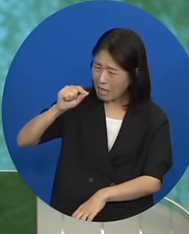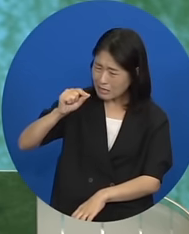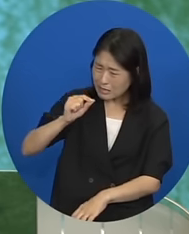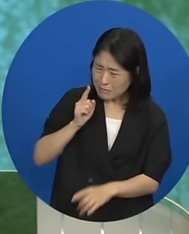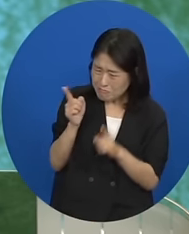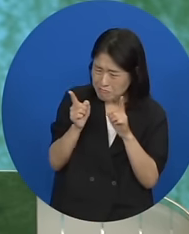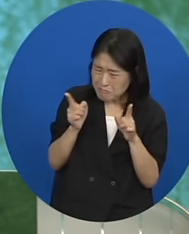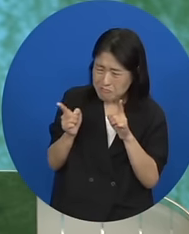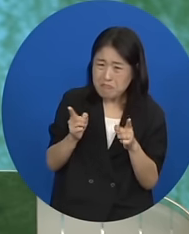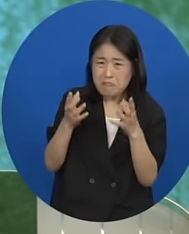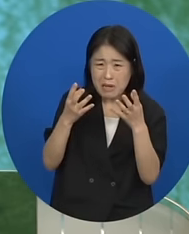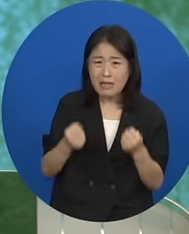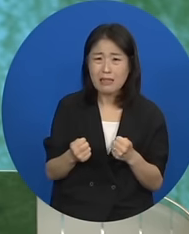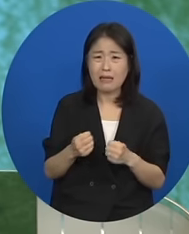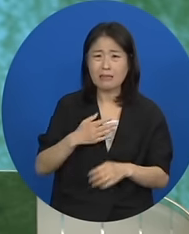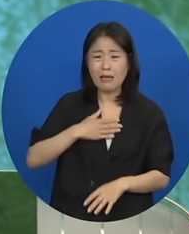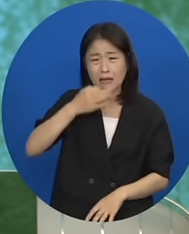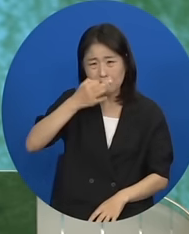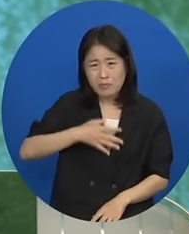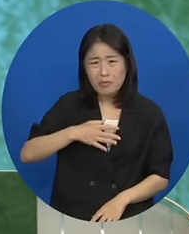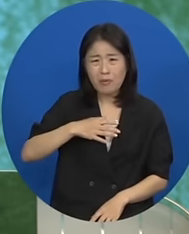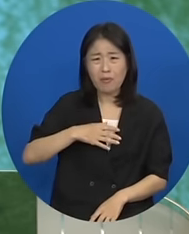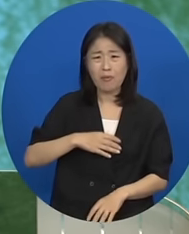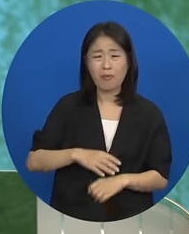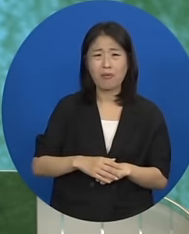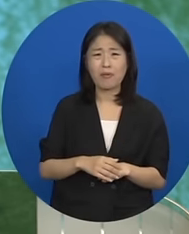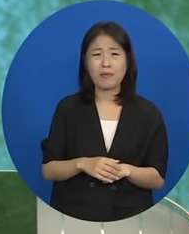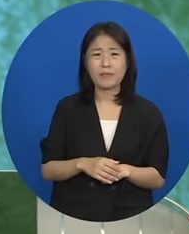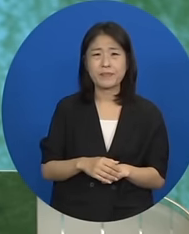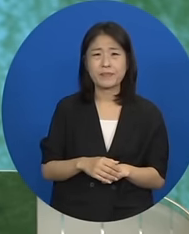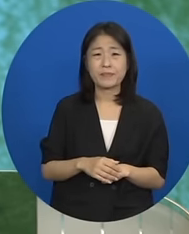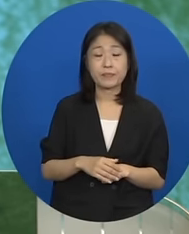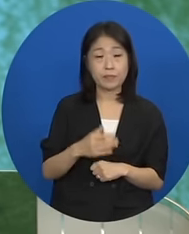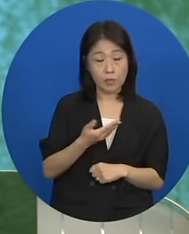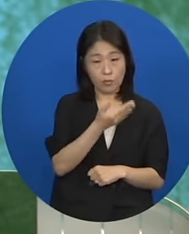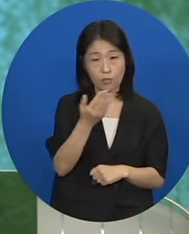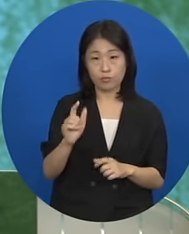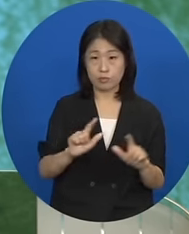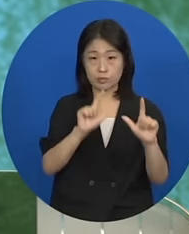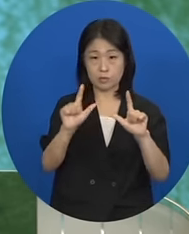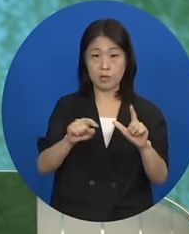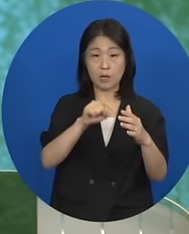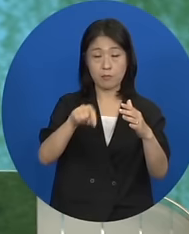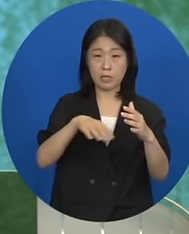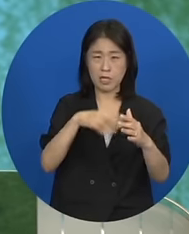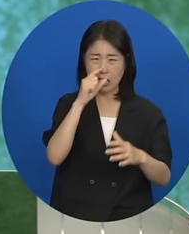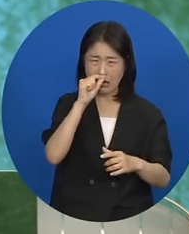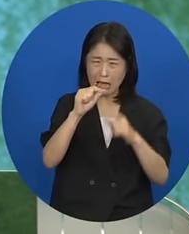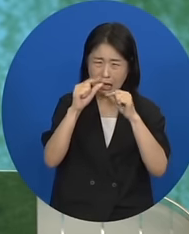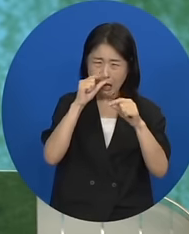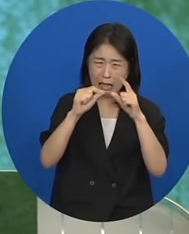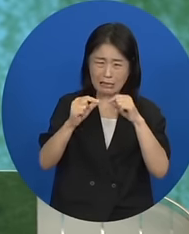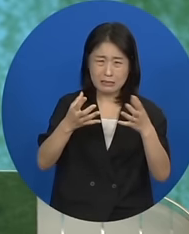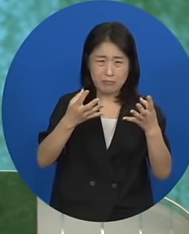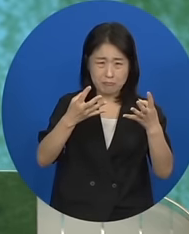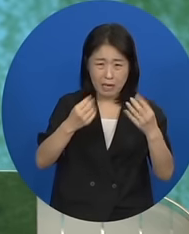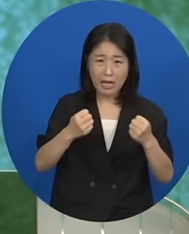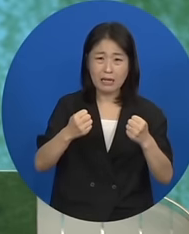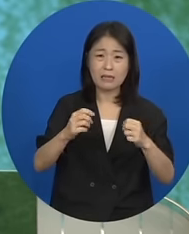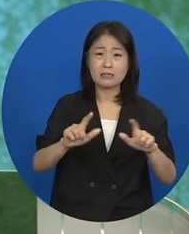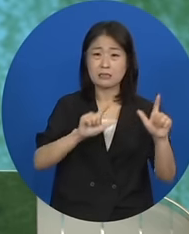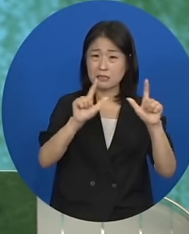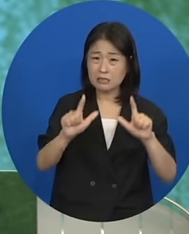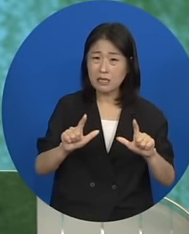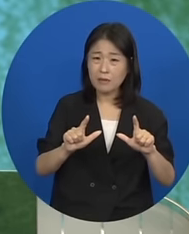주셔서 저를 힘들게 하시나요 여러분들 삶 가운데 정말 가시로 가득찬 인생이라고 생각하는